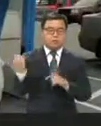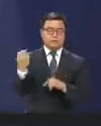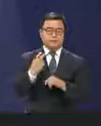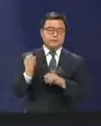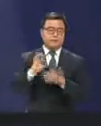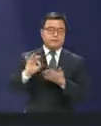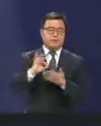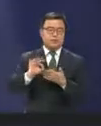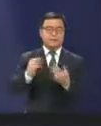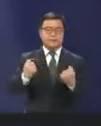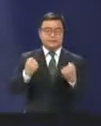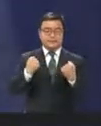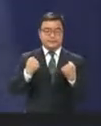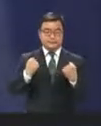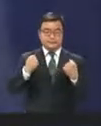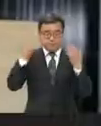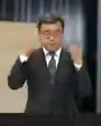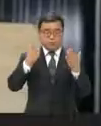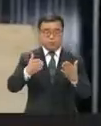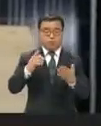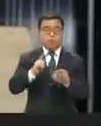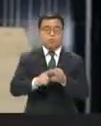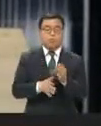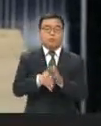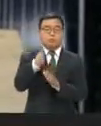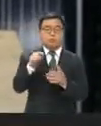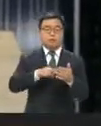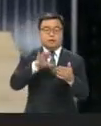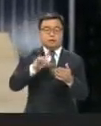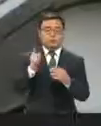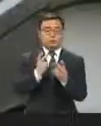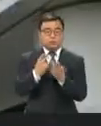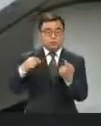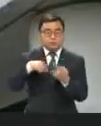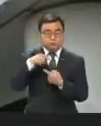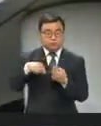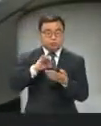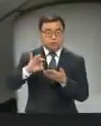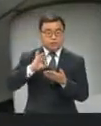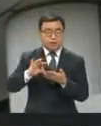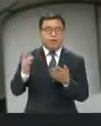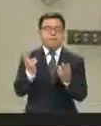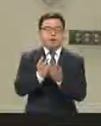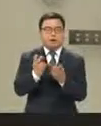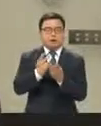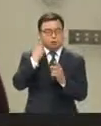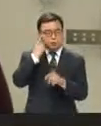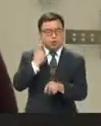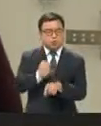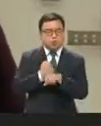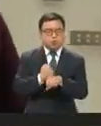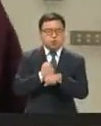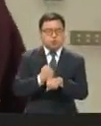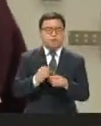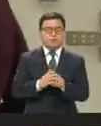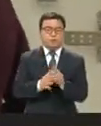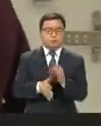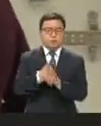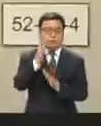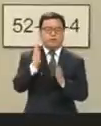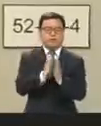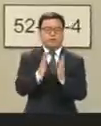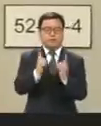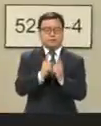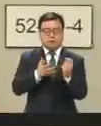집중하고 이 에너지를 도시 내에서 어떻게 활용하고 관리할지에 대해 연구하는 겁니다. 도시에 직접적인